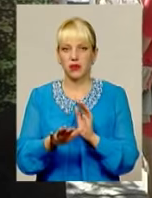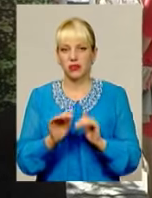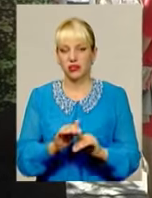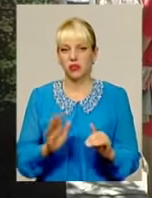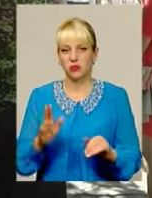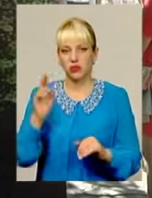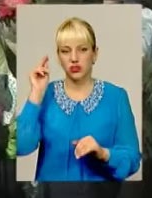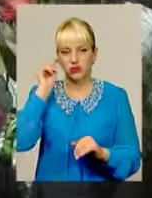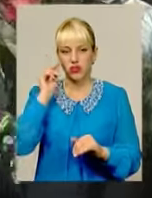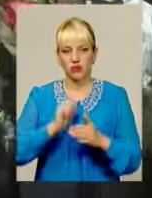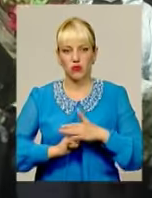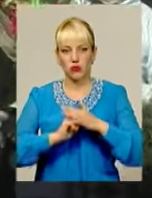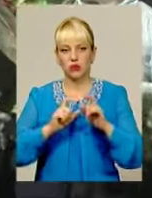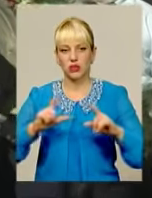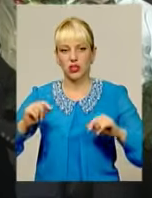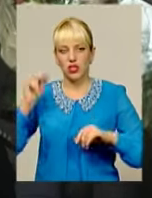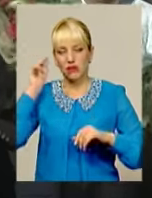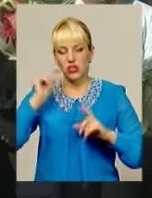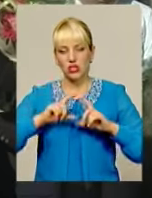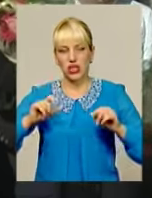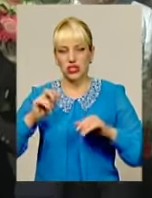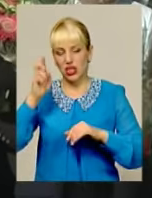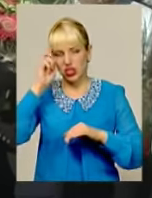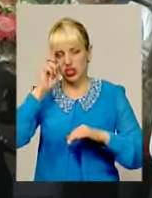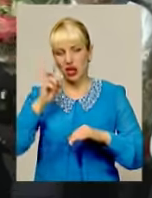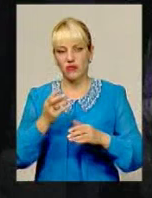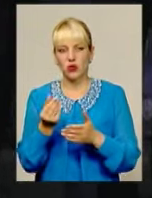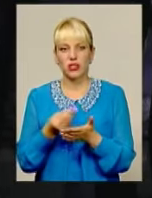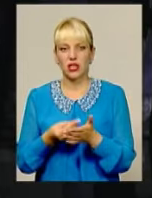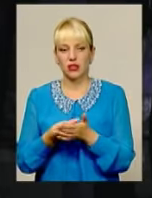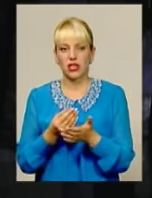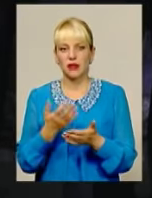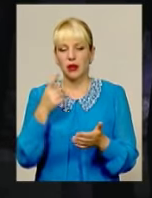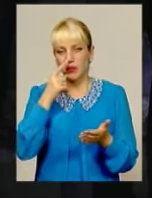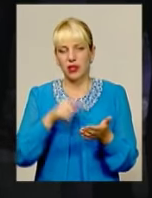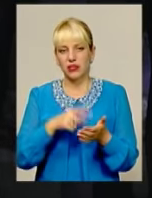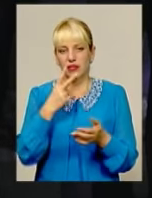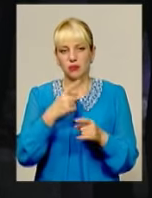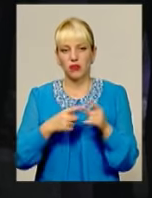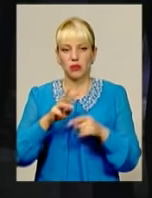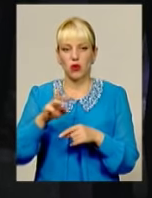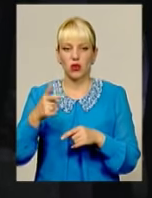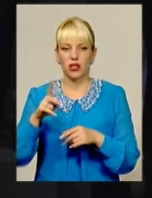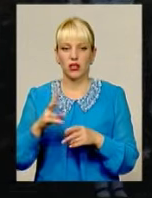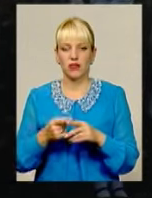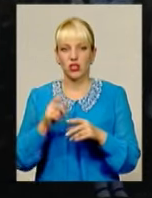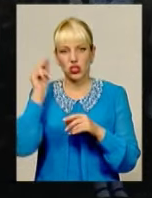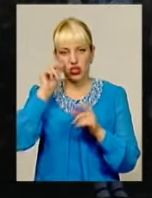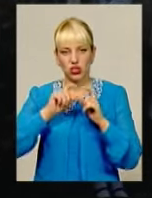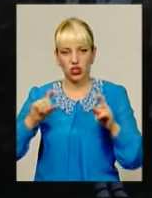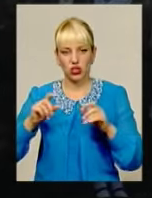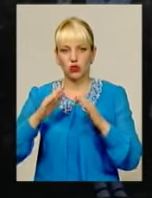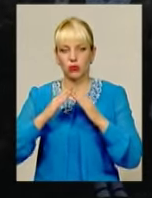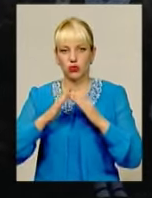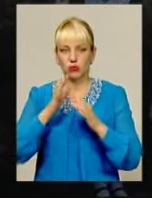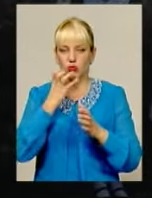навчатися в опорному закладі. Навчальному закладу із державної скарбниці перепало майже 2,5 млн грн. Тож шкільну будівлю утеплять, а